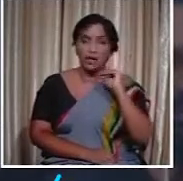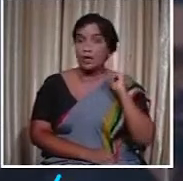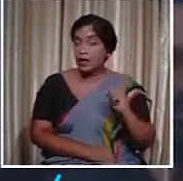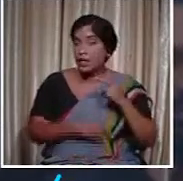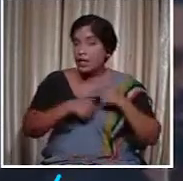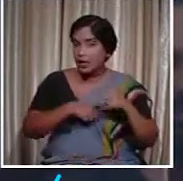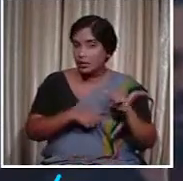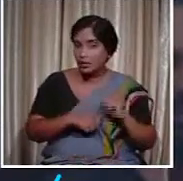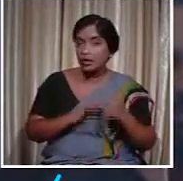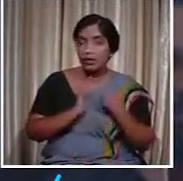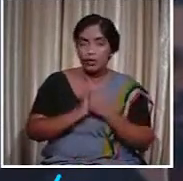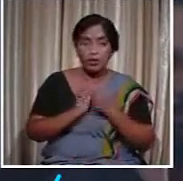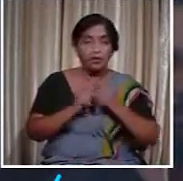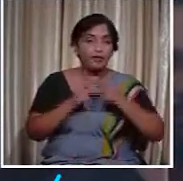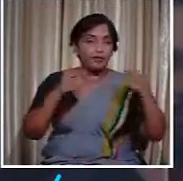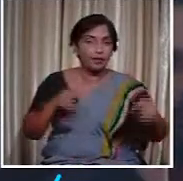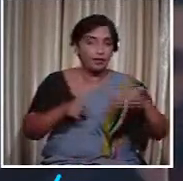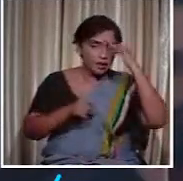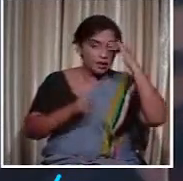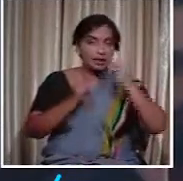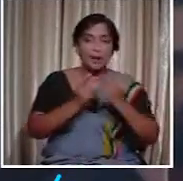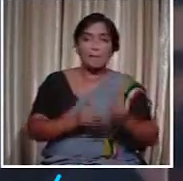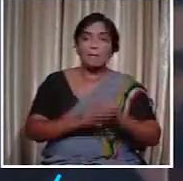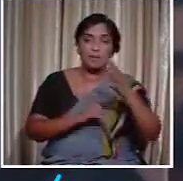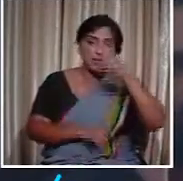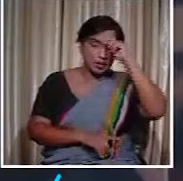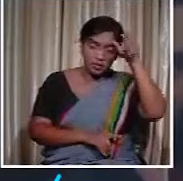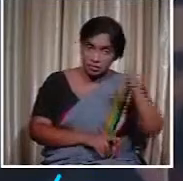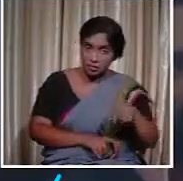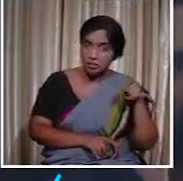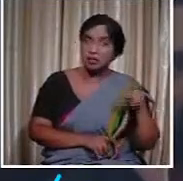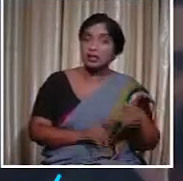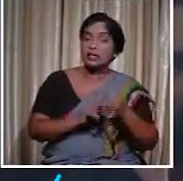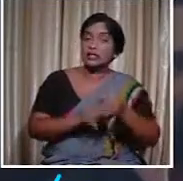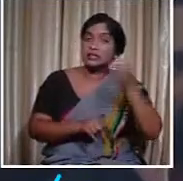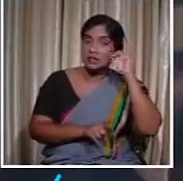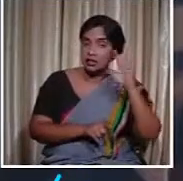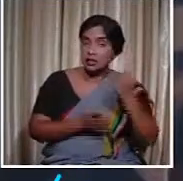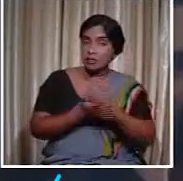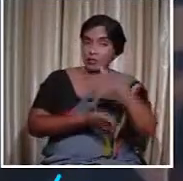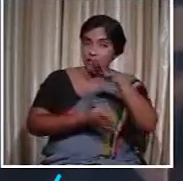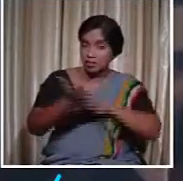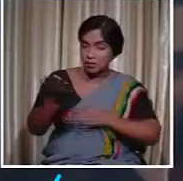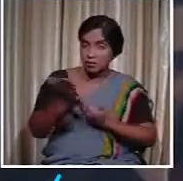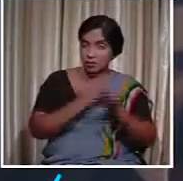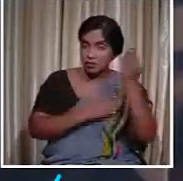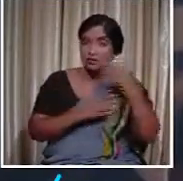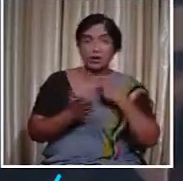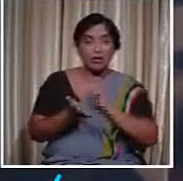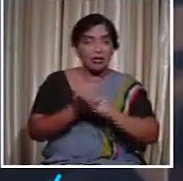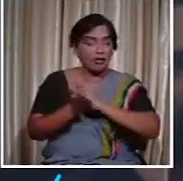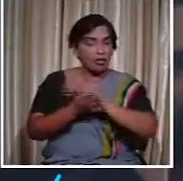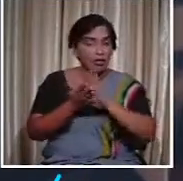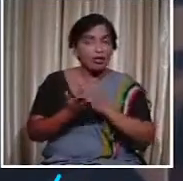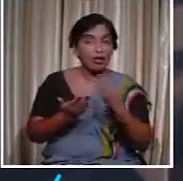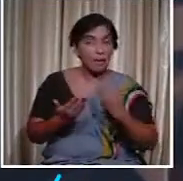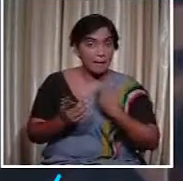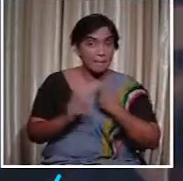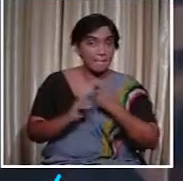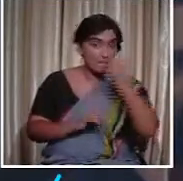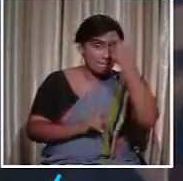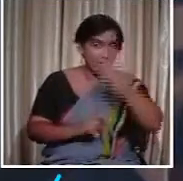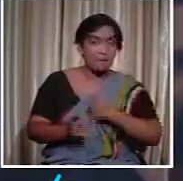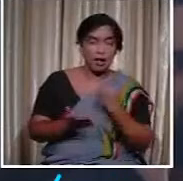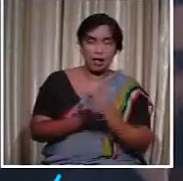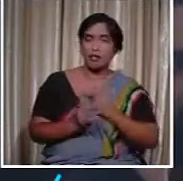හේතුව ගරු විපක්ෂ නායක සජිත් ප්‍රේමදාස මැතිතුමා ජනාධිපතිවරයාට යවන ලියුම අපි හදලා මම පෞද්ගලිකව